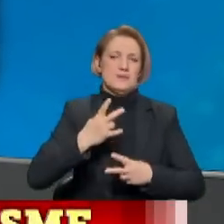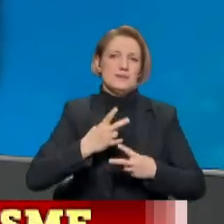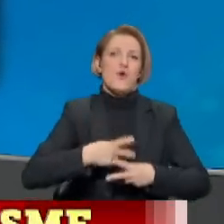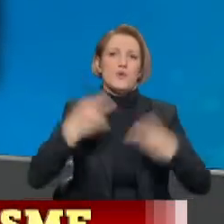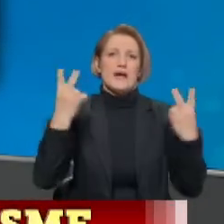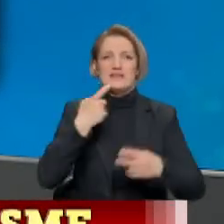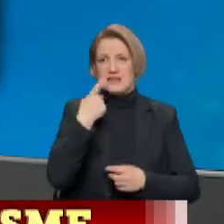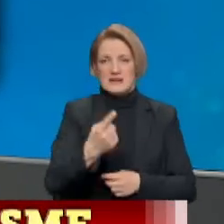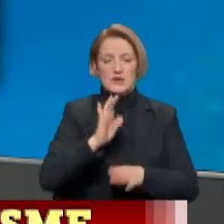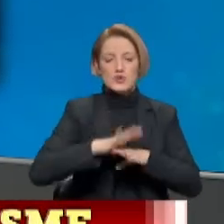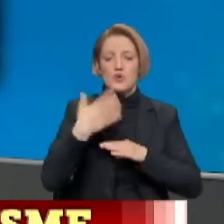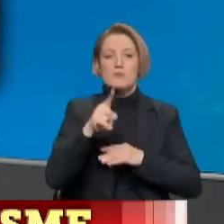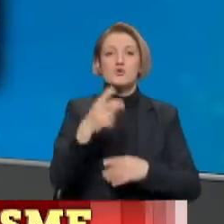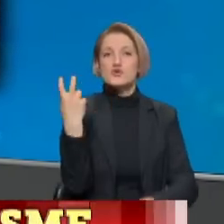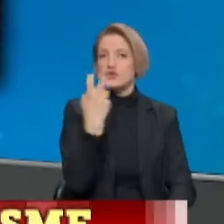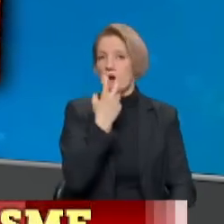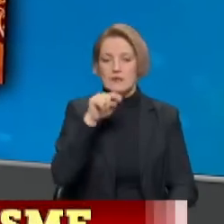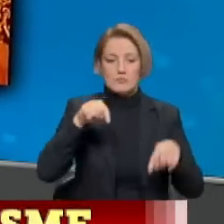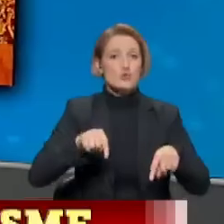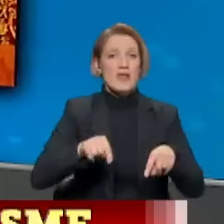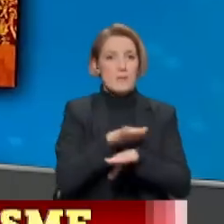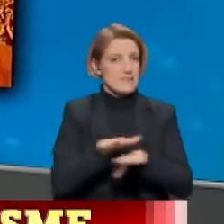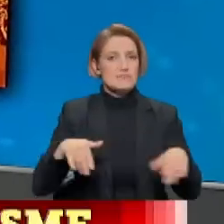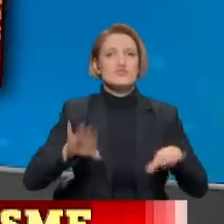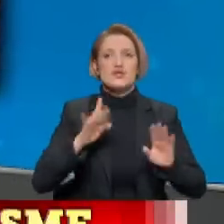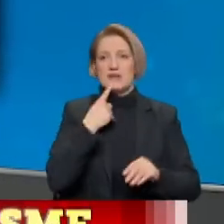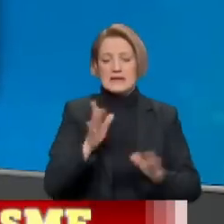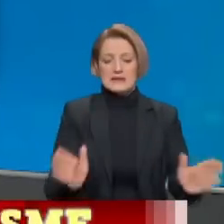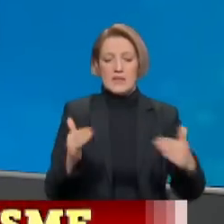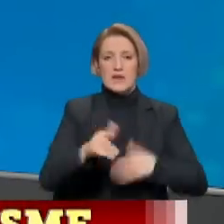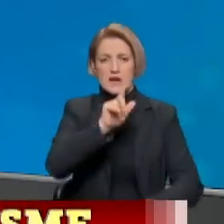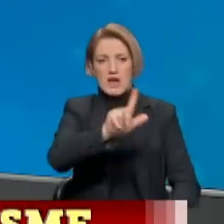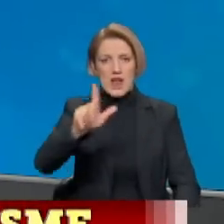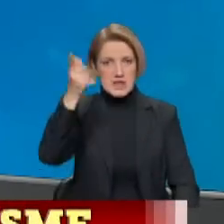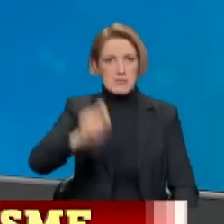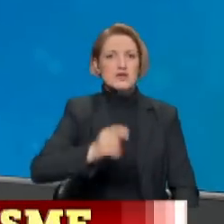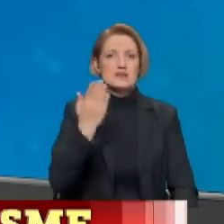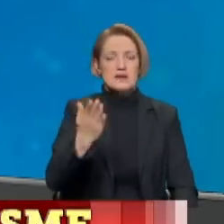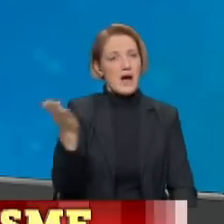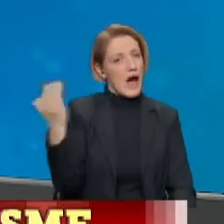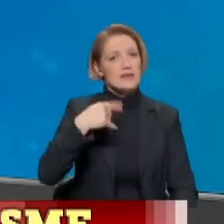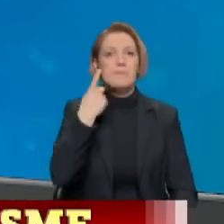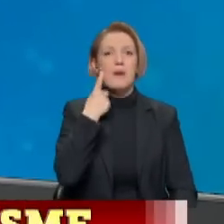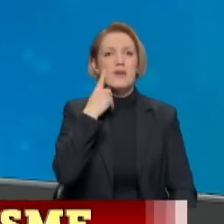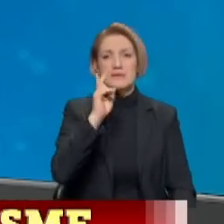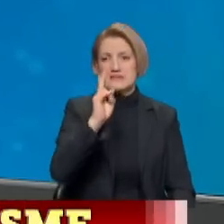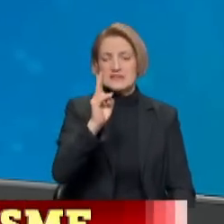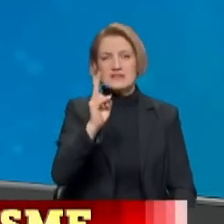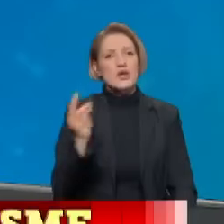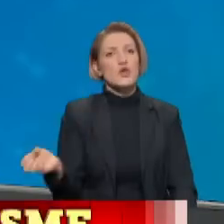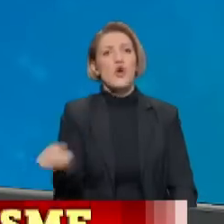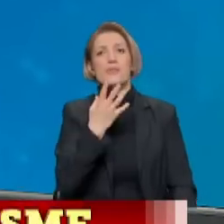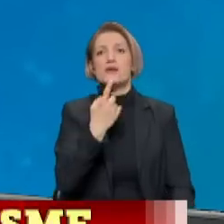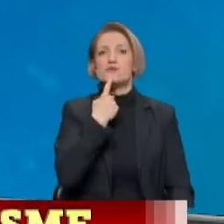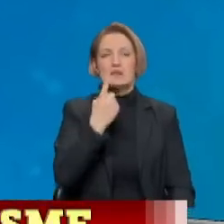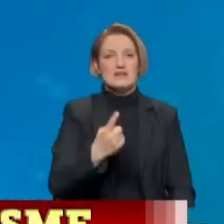istibdat. Sonra bu şarkı burada bitmeyecek. Sandıkta gereğini yapacaksınız. Hadi bakalım, sizi gönderiyoruz